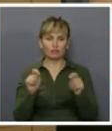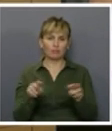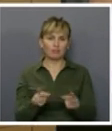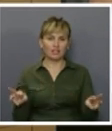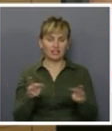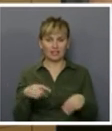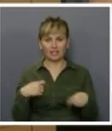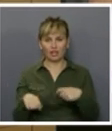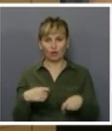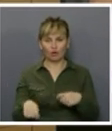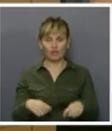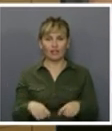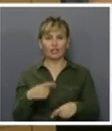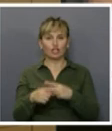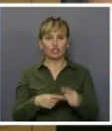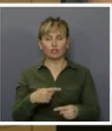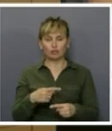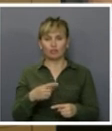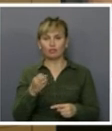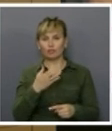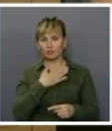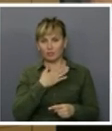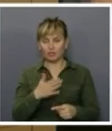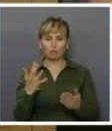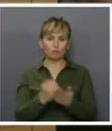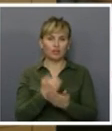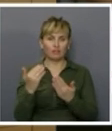Министерстве торговли. Да, еще раз спасибо за участие, успехов вам,